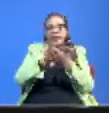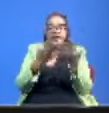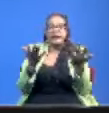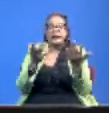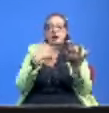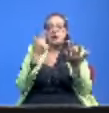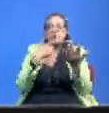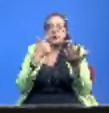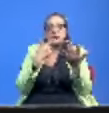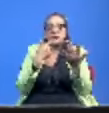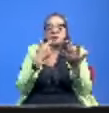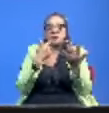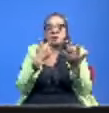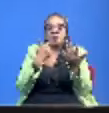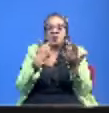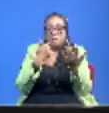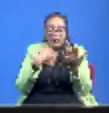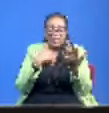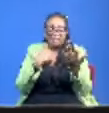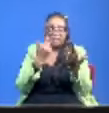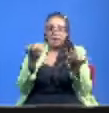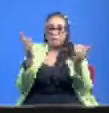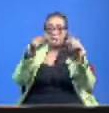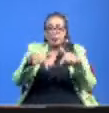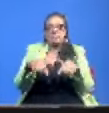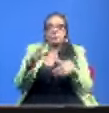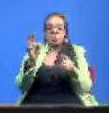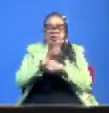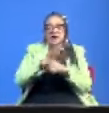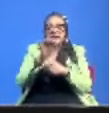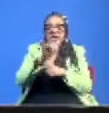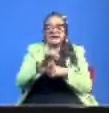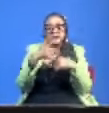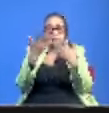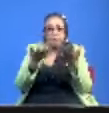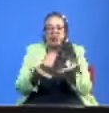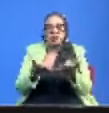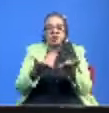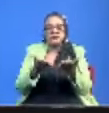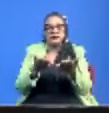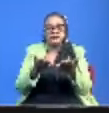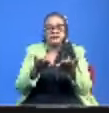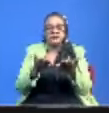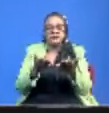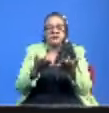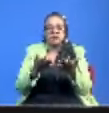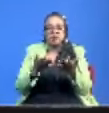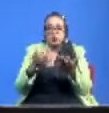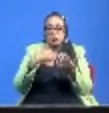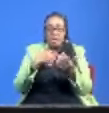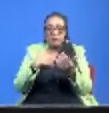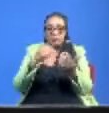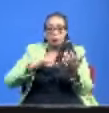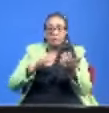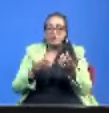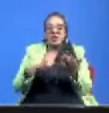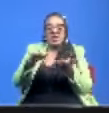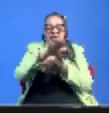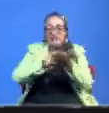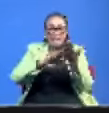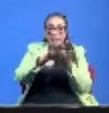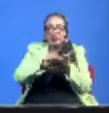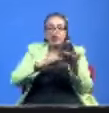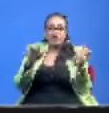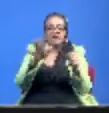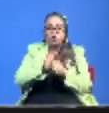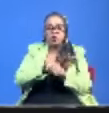imekuja kushuhudia hiyo shida. Mpaka wa leo kina mama hapa hii eneo yote ya location ya Konemasa maji